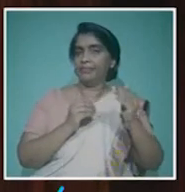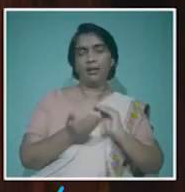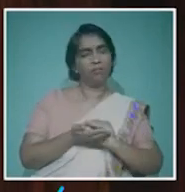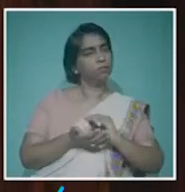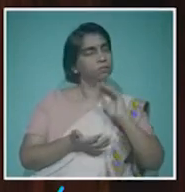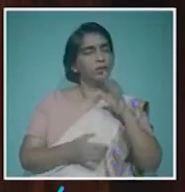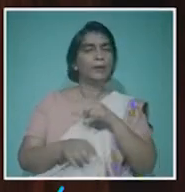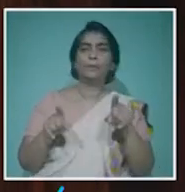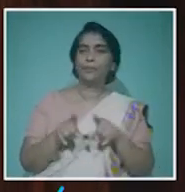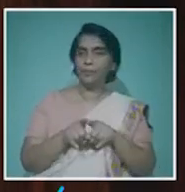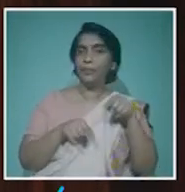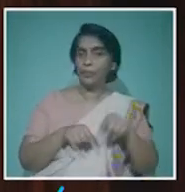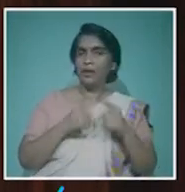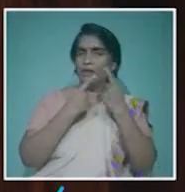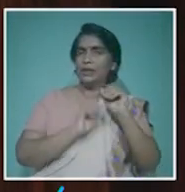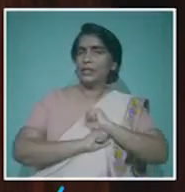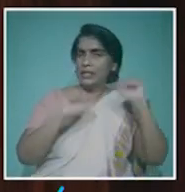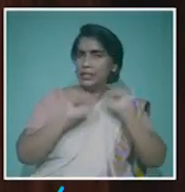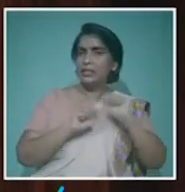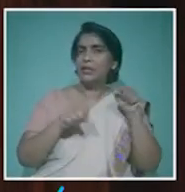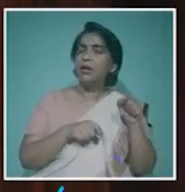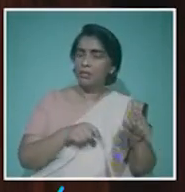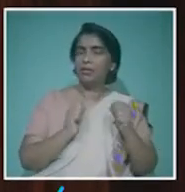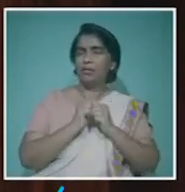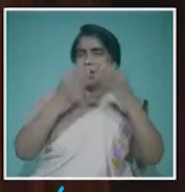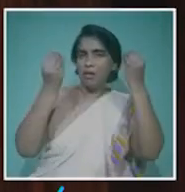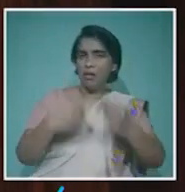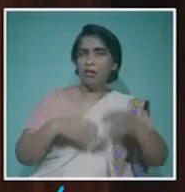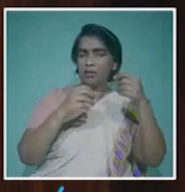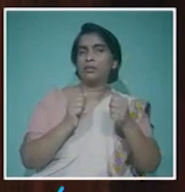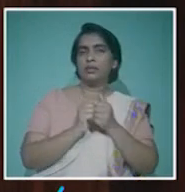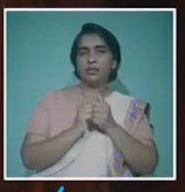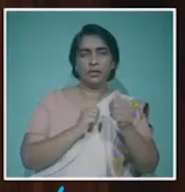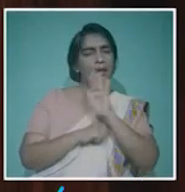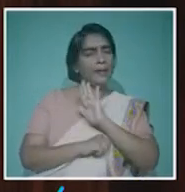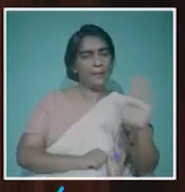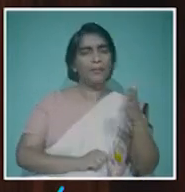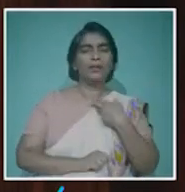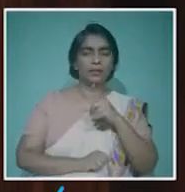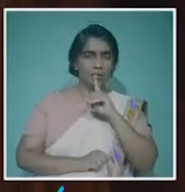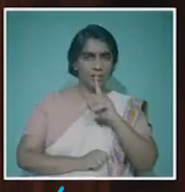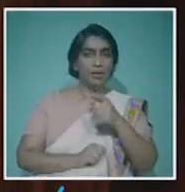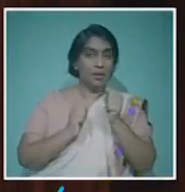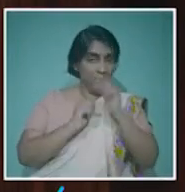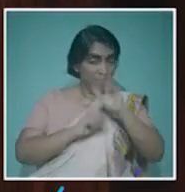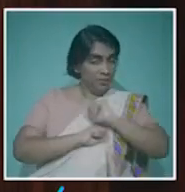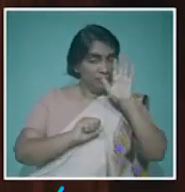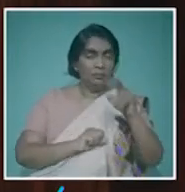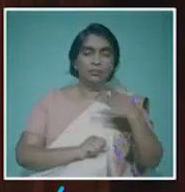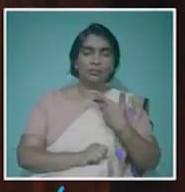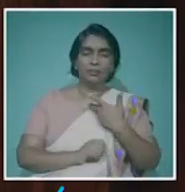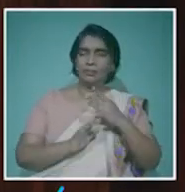වෙනවා. ඒක නිසා මේ විවිධ උද්ඝෝෂණ වලින් ඒ කඩාකප්පල්කාරී ක්‍රියාපද කරන්න එපා කියන එකත් මා කියනවා. එහෙම කරනවා නම් ඒක